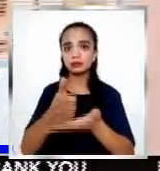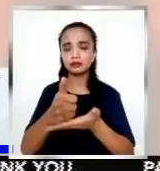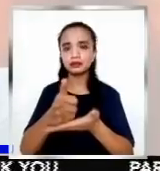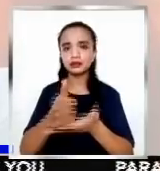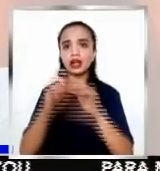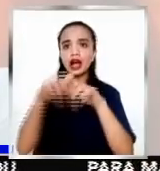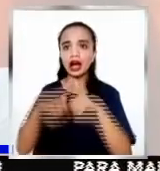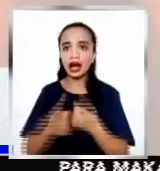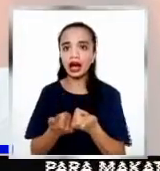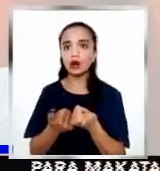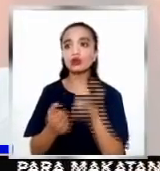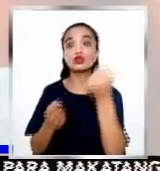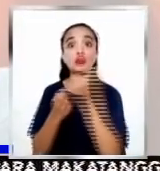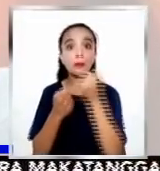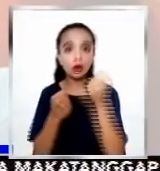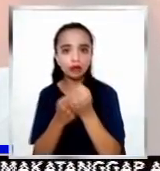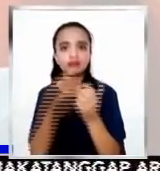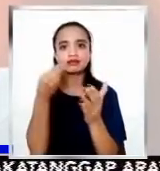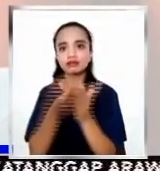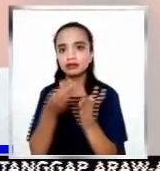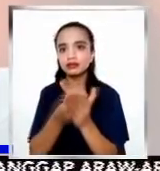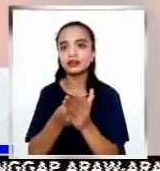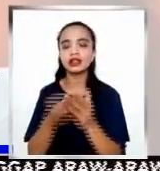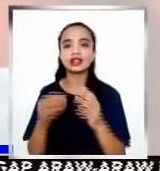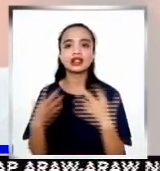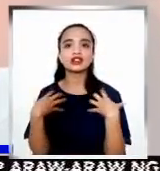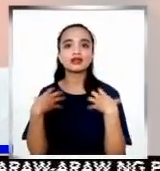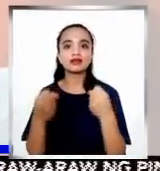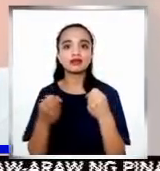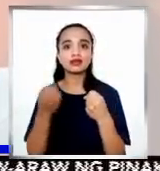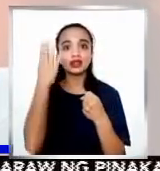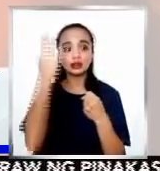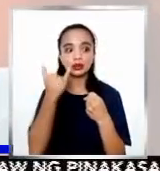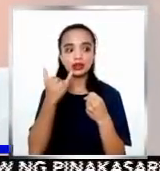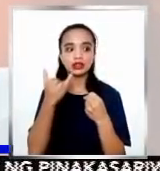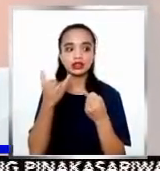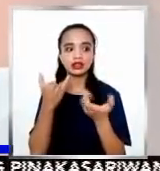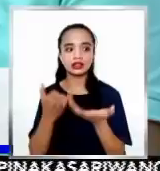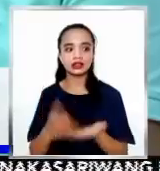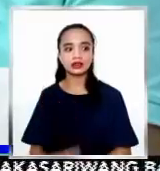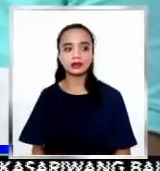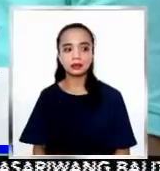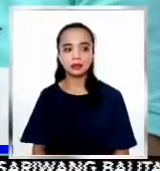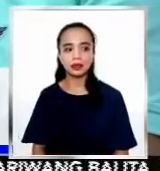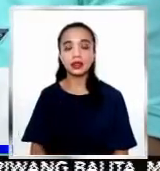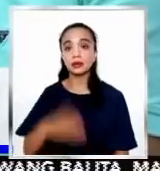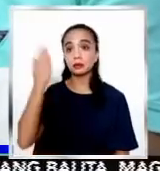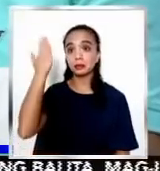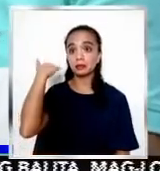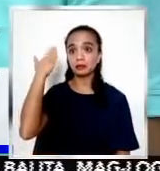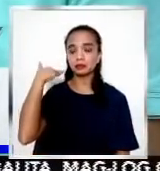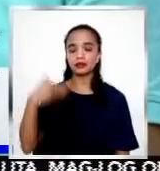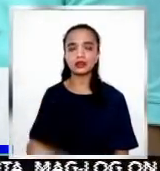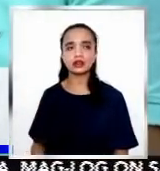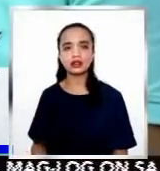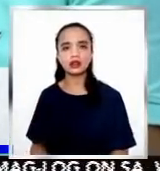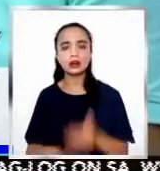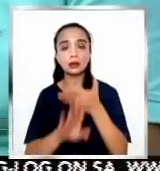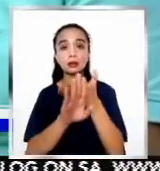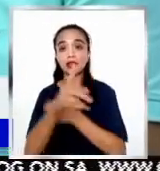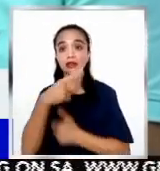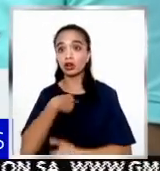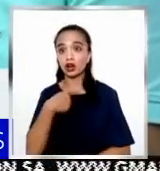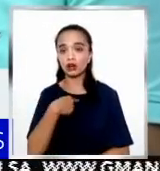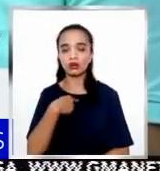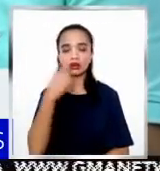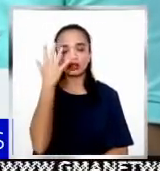Roger na 14 na araw na wala ng malay sa intensive care unit. Nung time na yon, bago ako na unconscious,